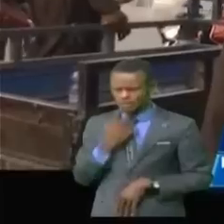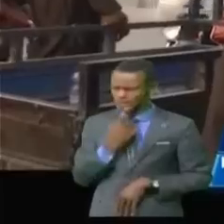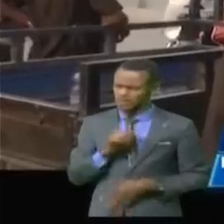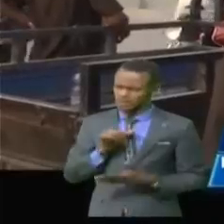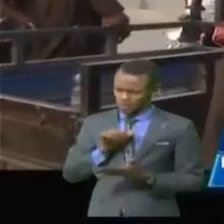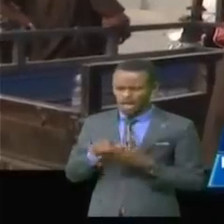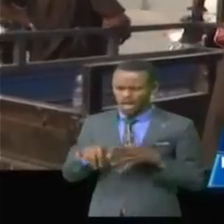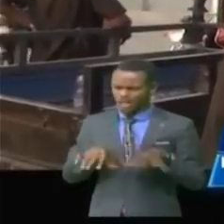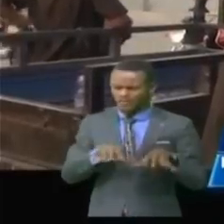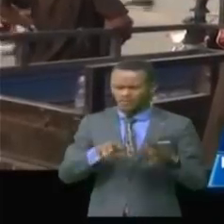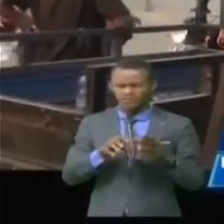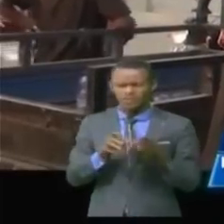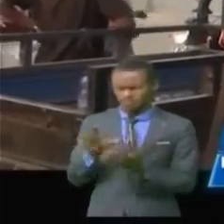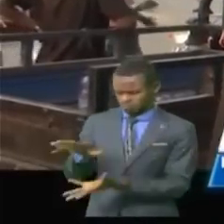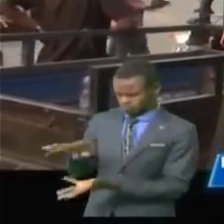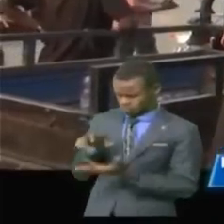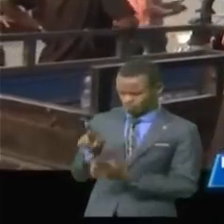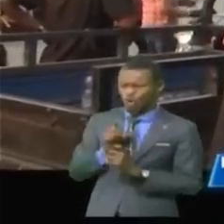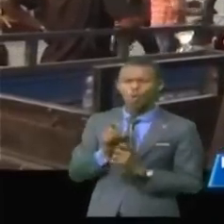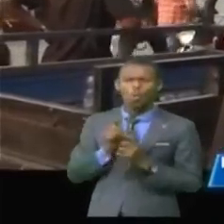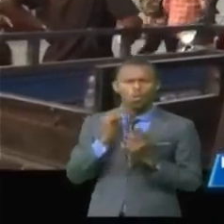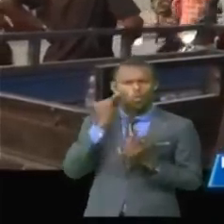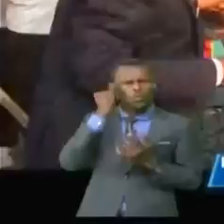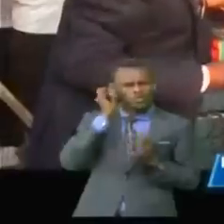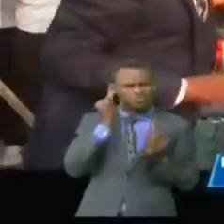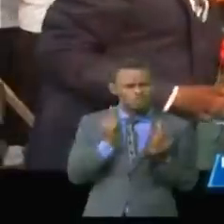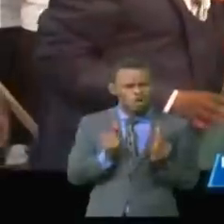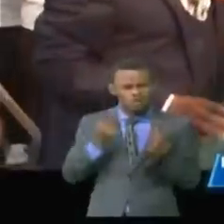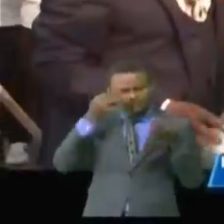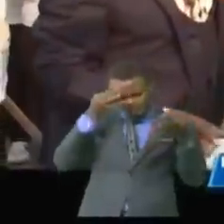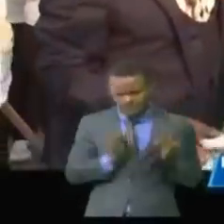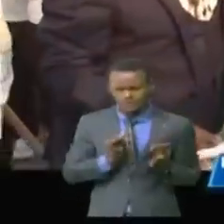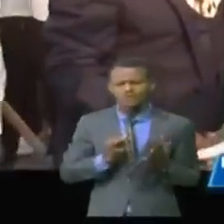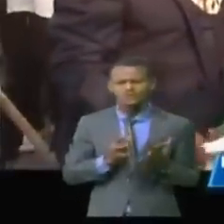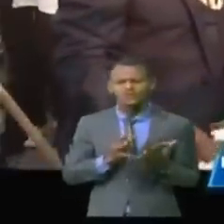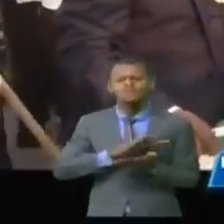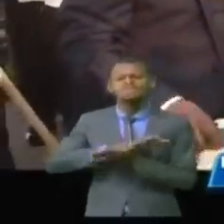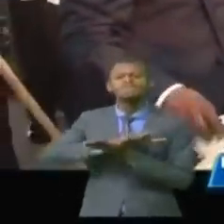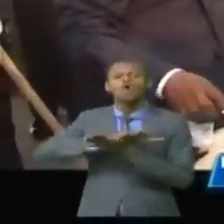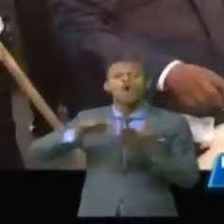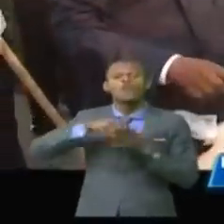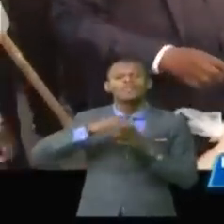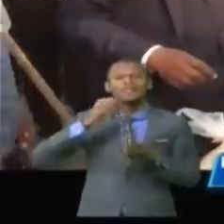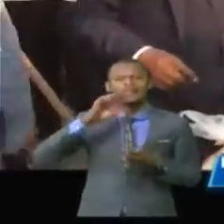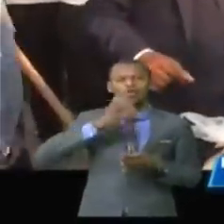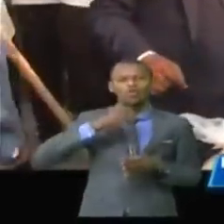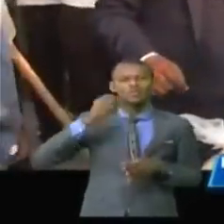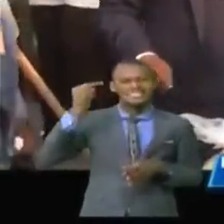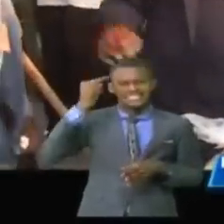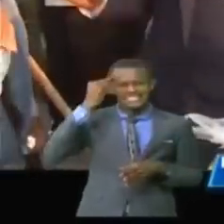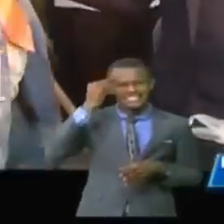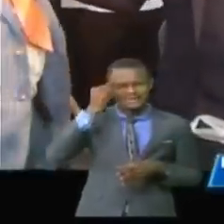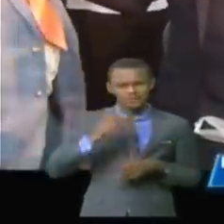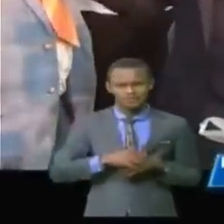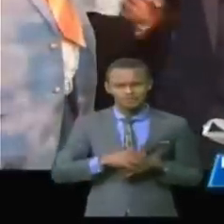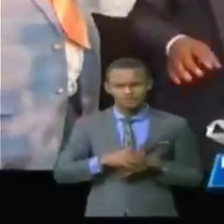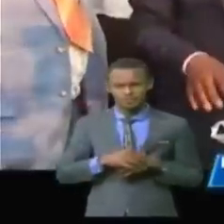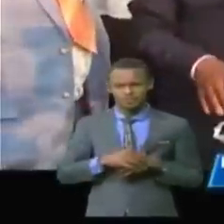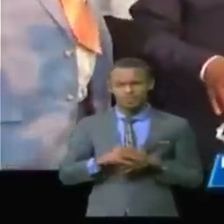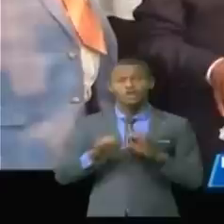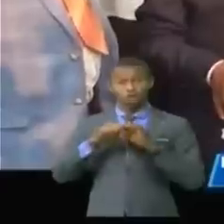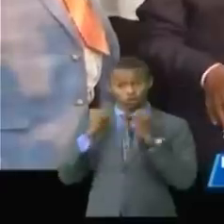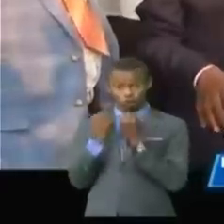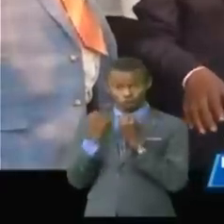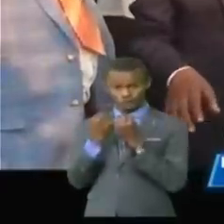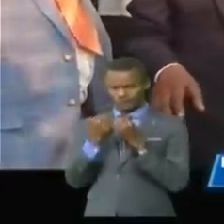travaux d'assainissement chaque semaine dans la commune d'Engil. Pour les délégués généraux du groupe Angel, Jérôme Sekana, ce geste est rentré dans